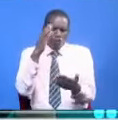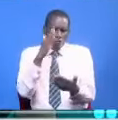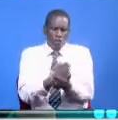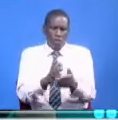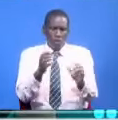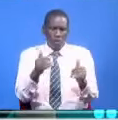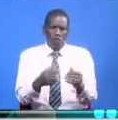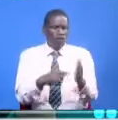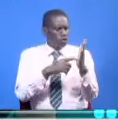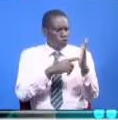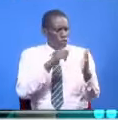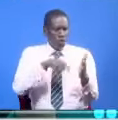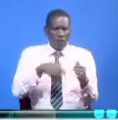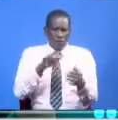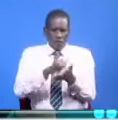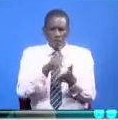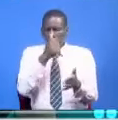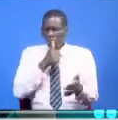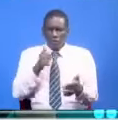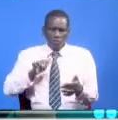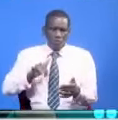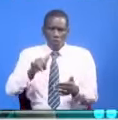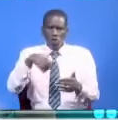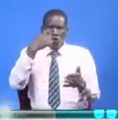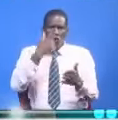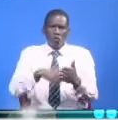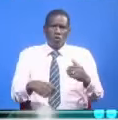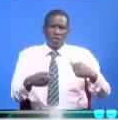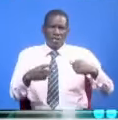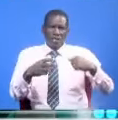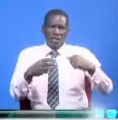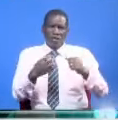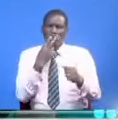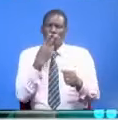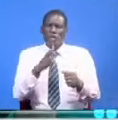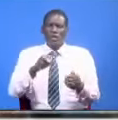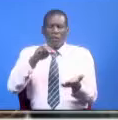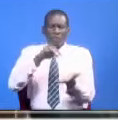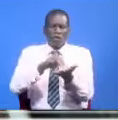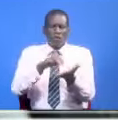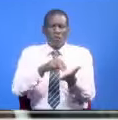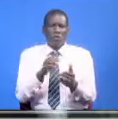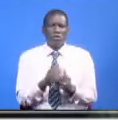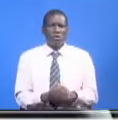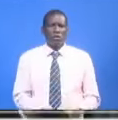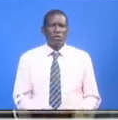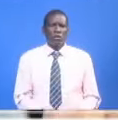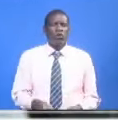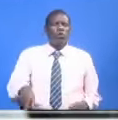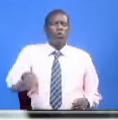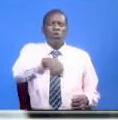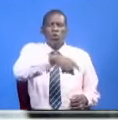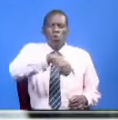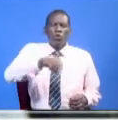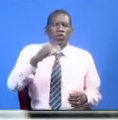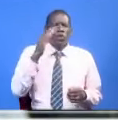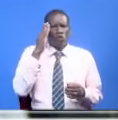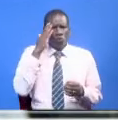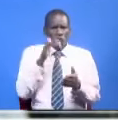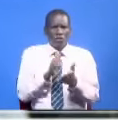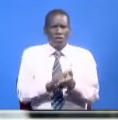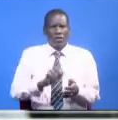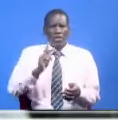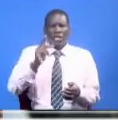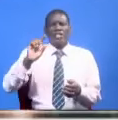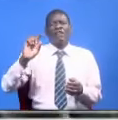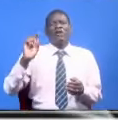ziliashiria kuwa ndege hiyo ya kibinafsi iligharimu shilingi milioni 200. We know that the Kenya Kwanza